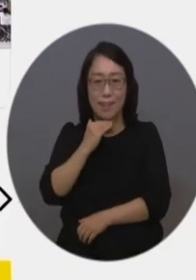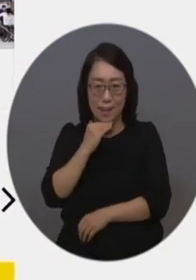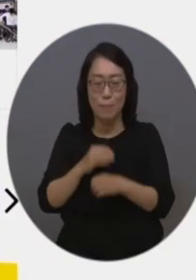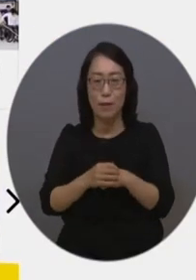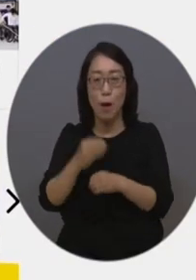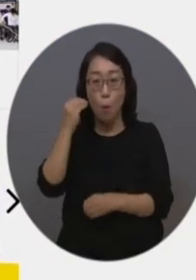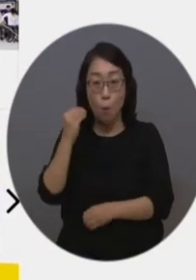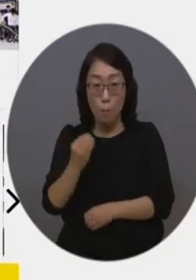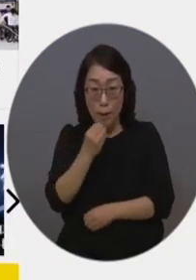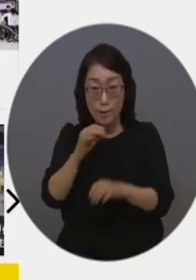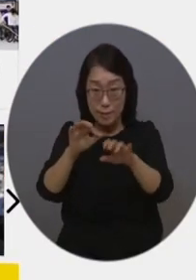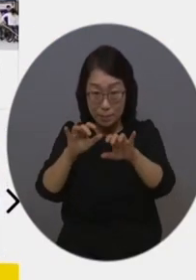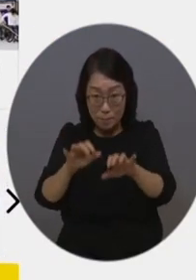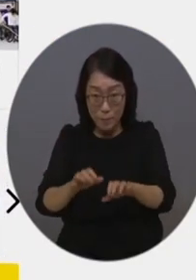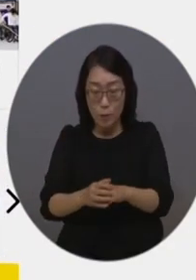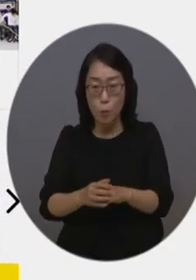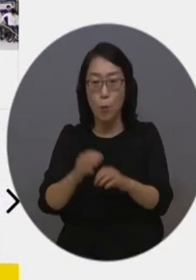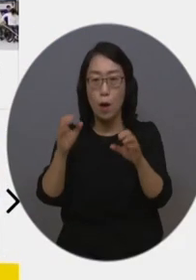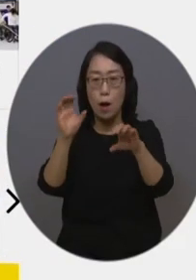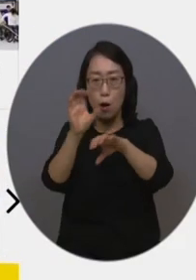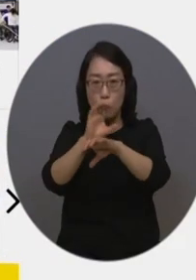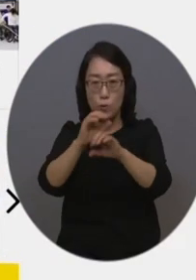홈페이지 또는 전자우편